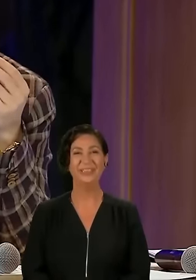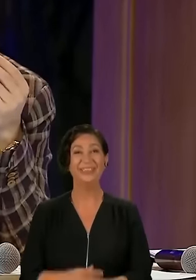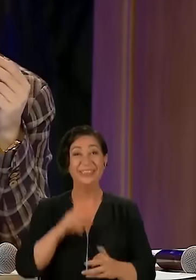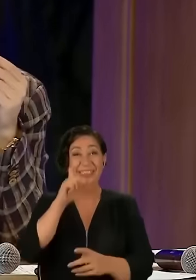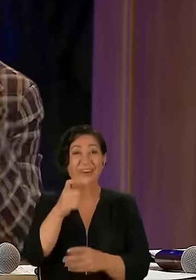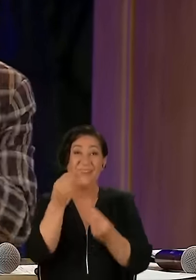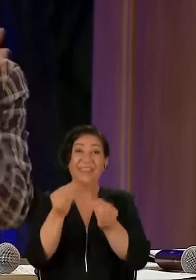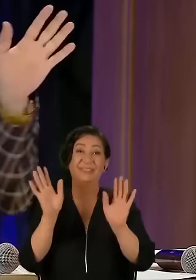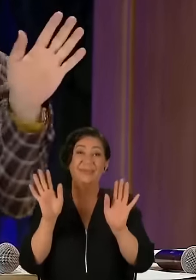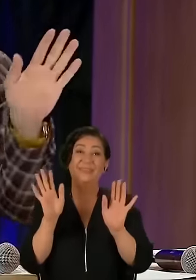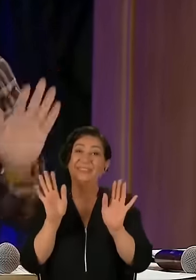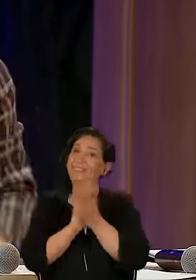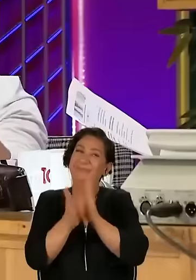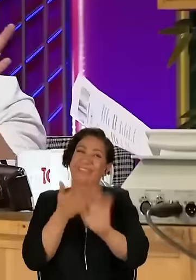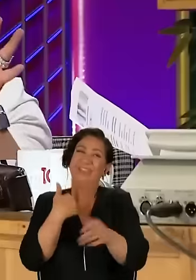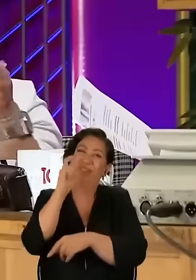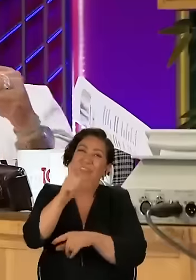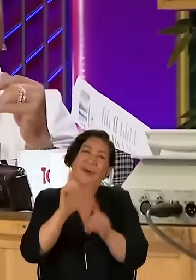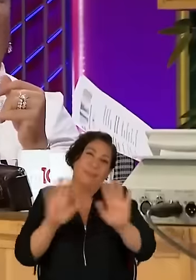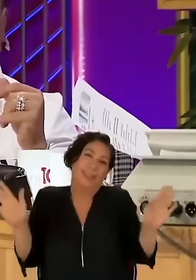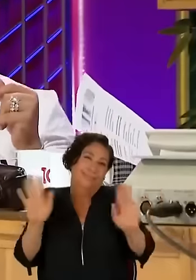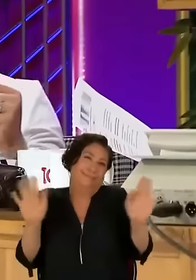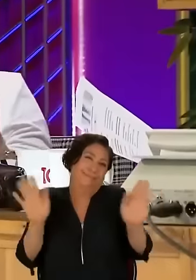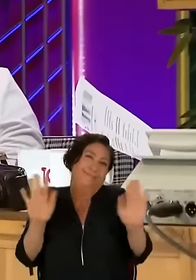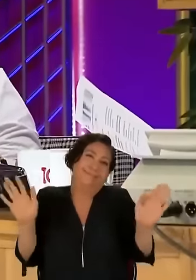Cevabı verdim. Cevabı verdim.